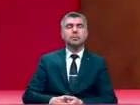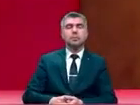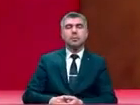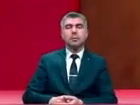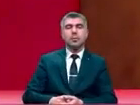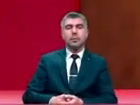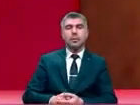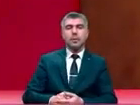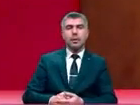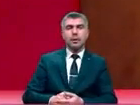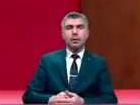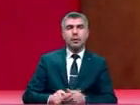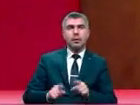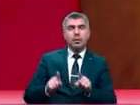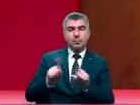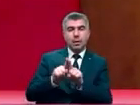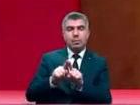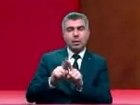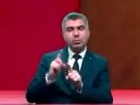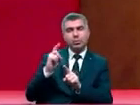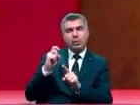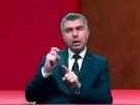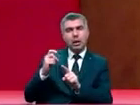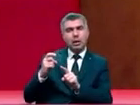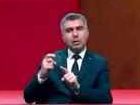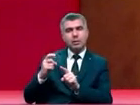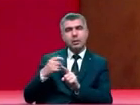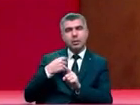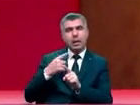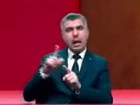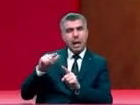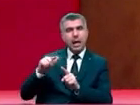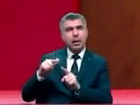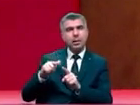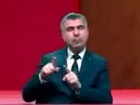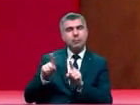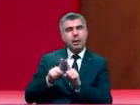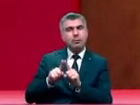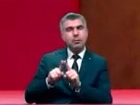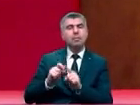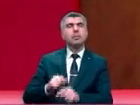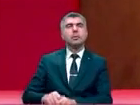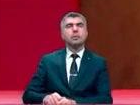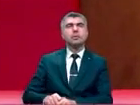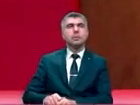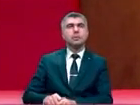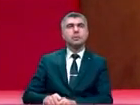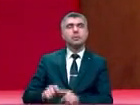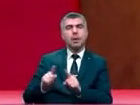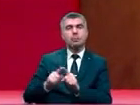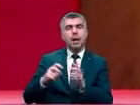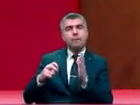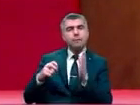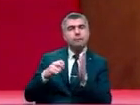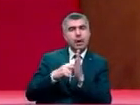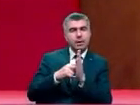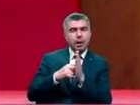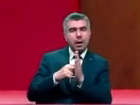كان يمكن في الشهور الاخيره كانت بعض الحالات اللي كان فيها استعمال